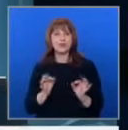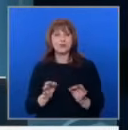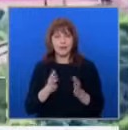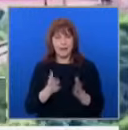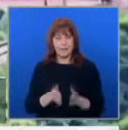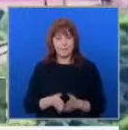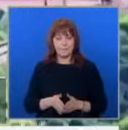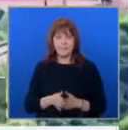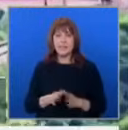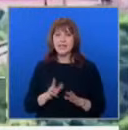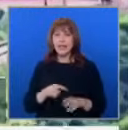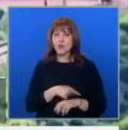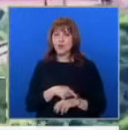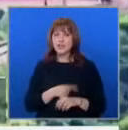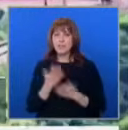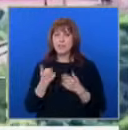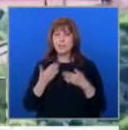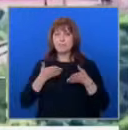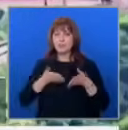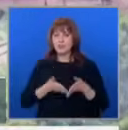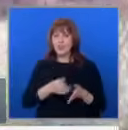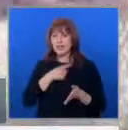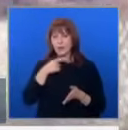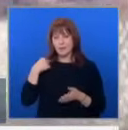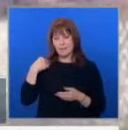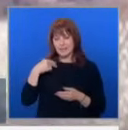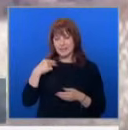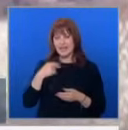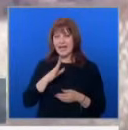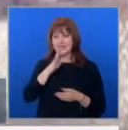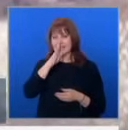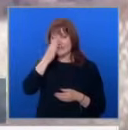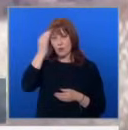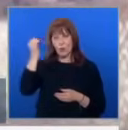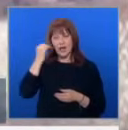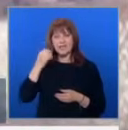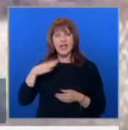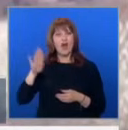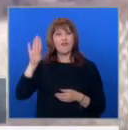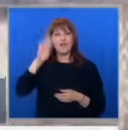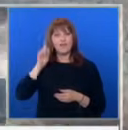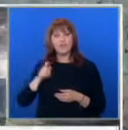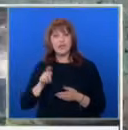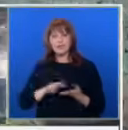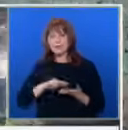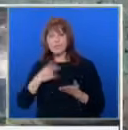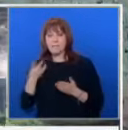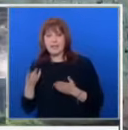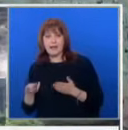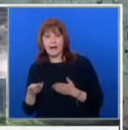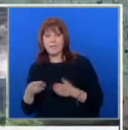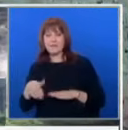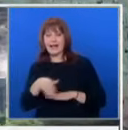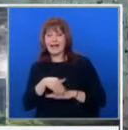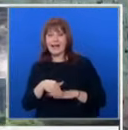полуостров. Няколко часа преди посещението на руския президент, севернокорейски войници за кратко преминаха на южнокорейска територия, но